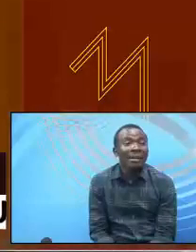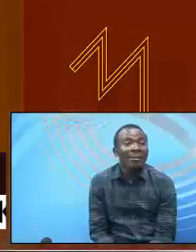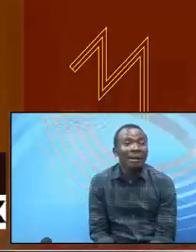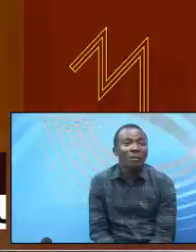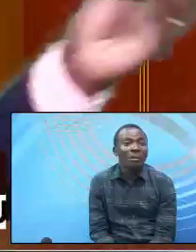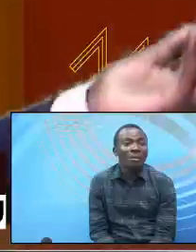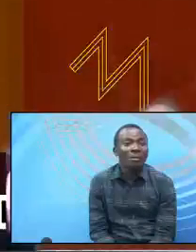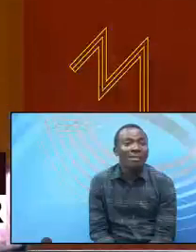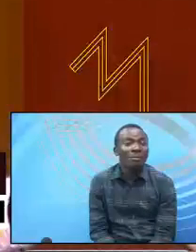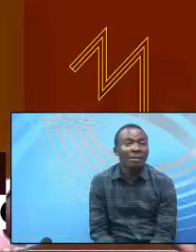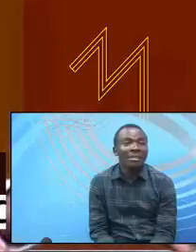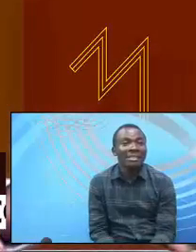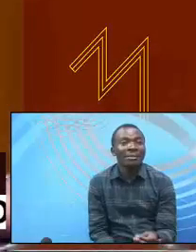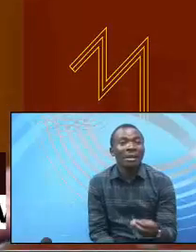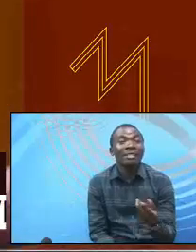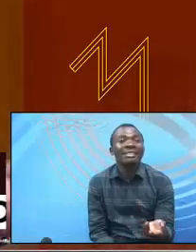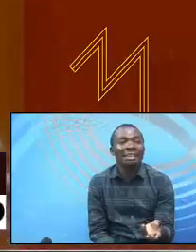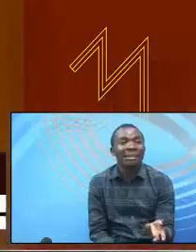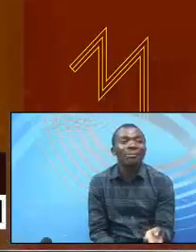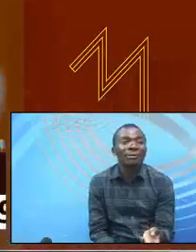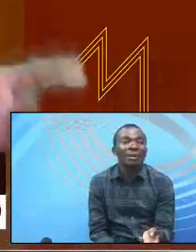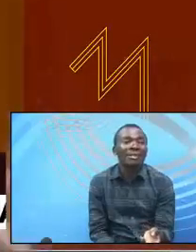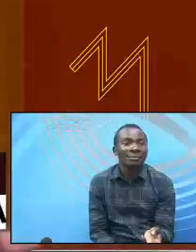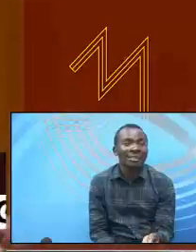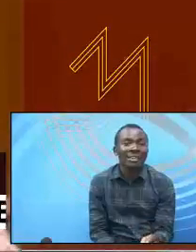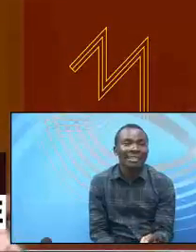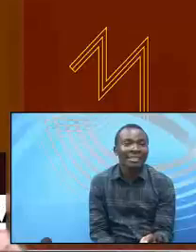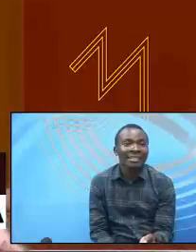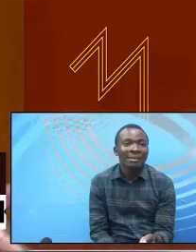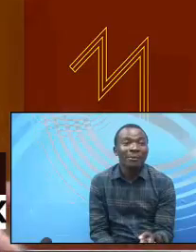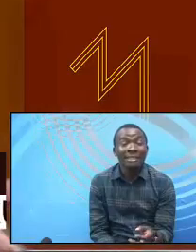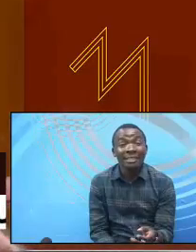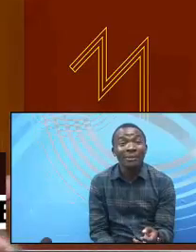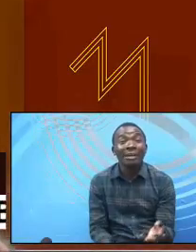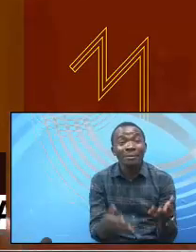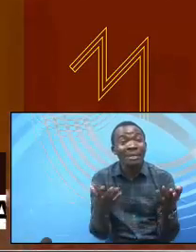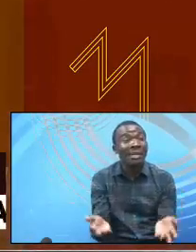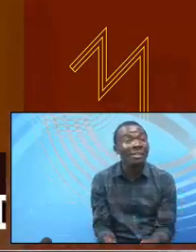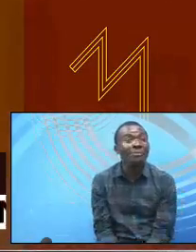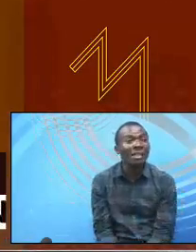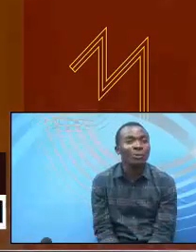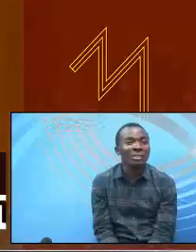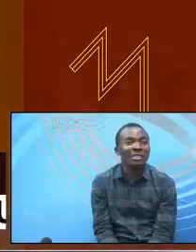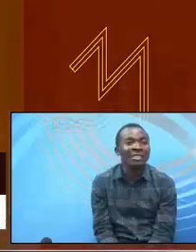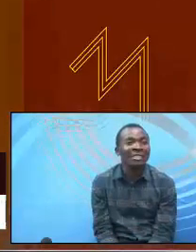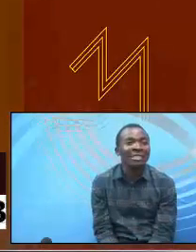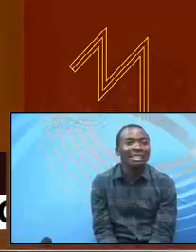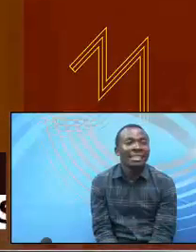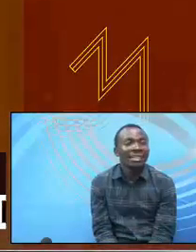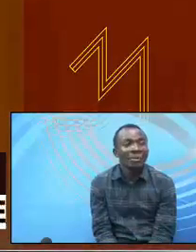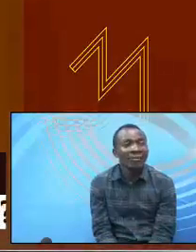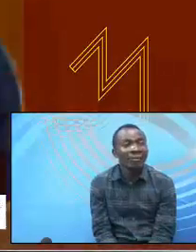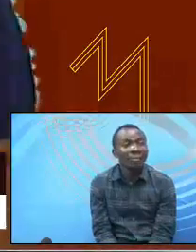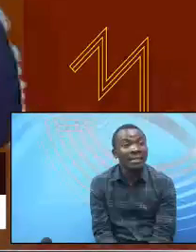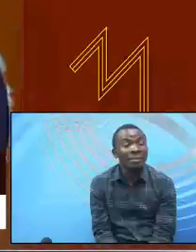kandi muri babandi bo babeshye na warimu bagahita bamujyana polisi rero ntabwo ibiba yamenye iyo byaturutse